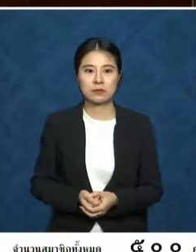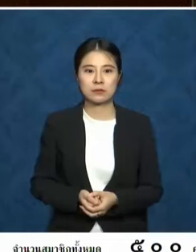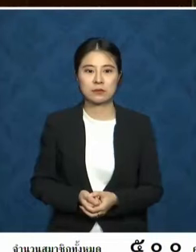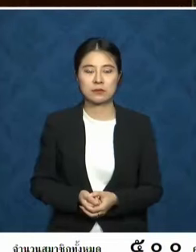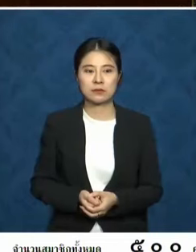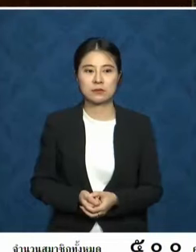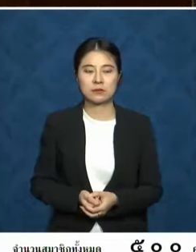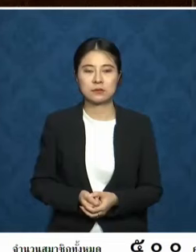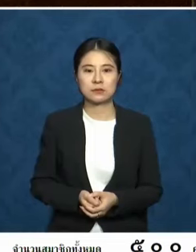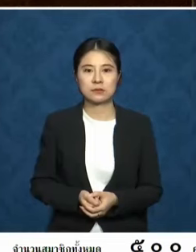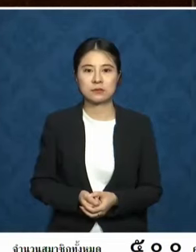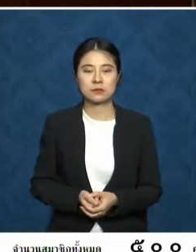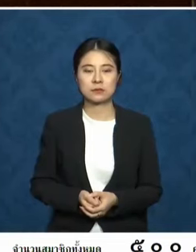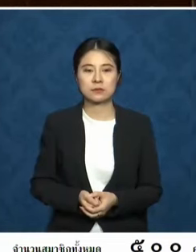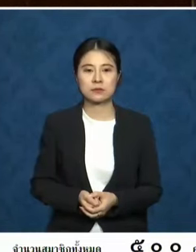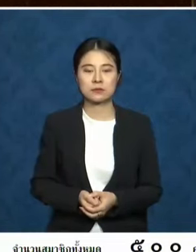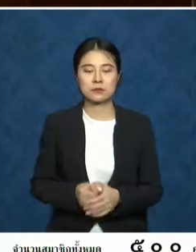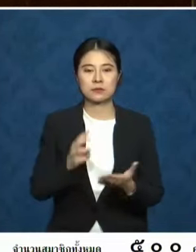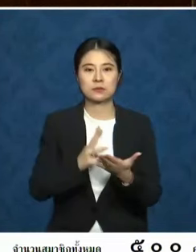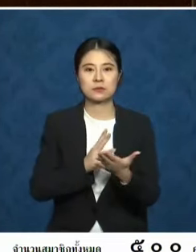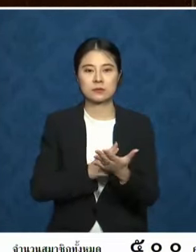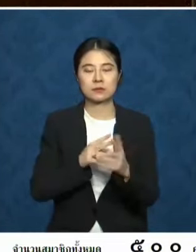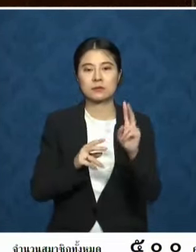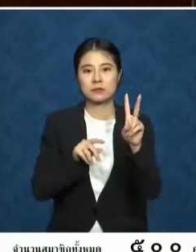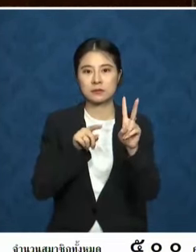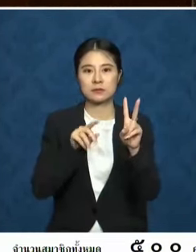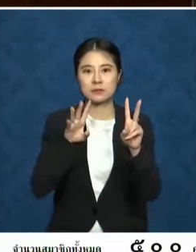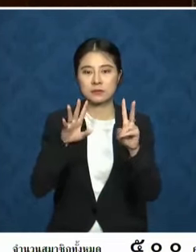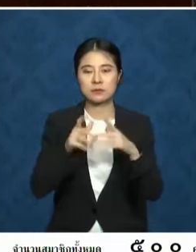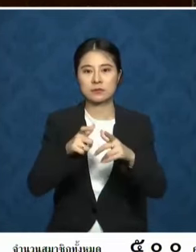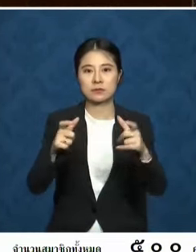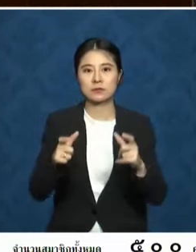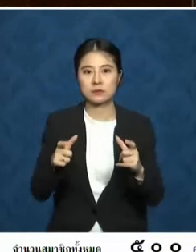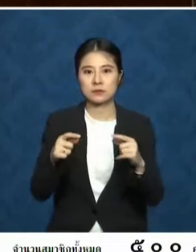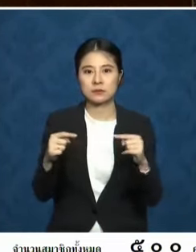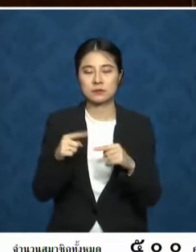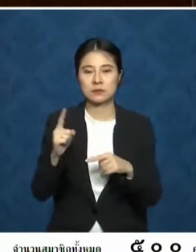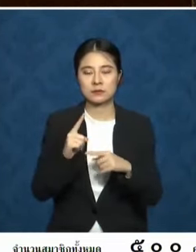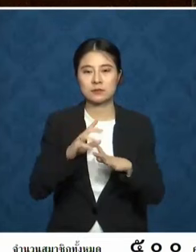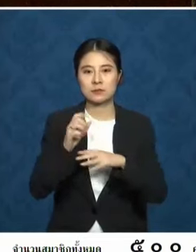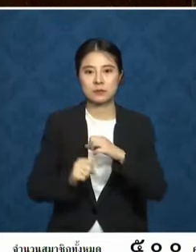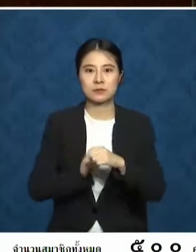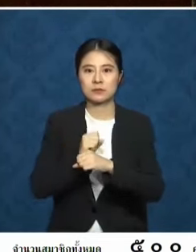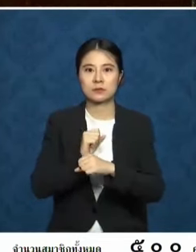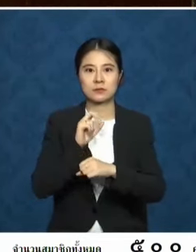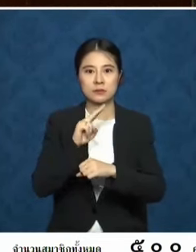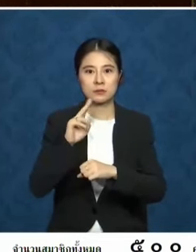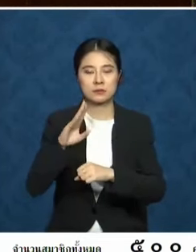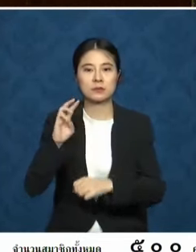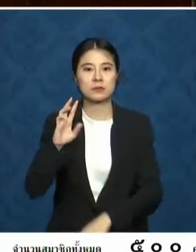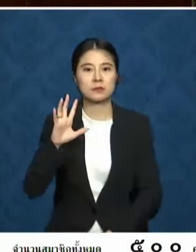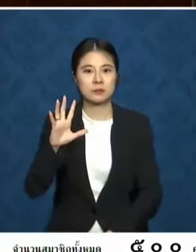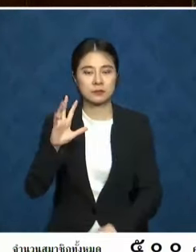ต่ไปเปนการพิศนานะครับระเบีบวลาที่ 2.4 รับทราบรายงานประจำปี 2565